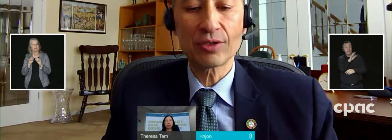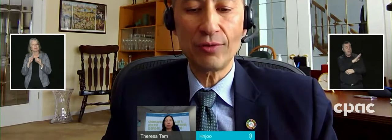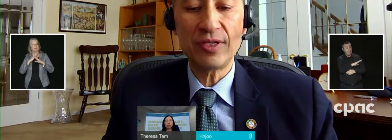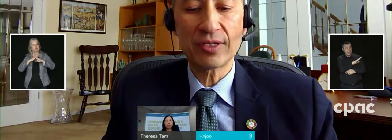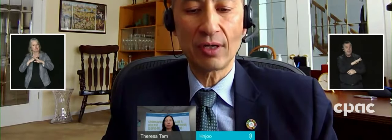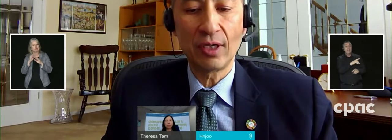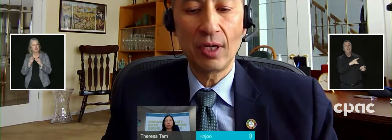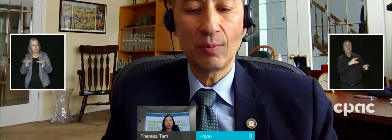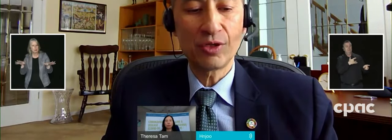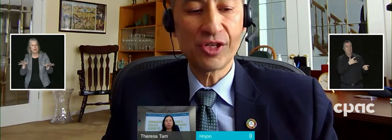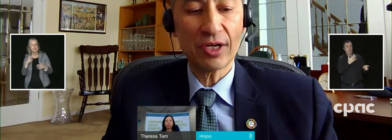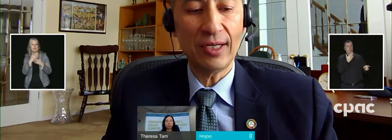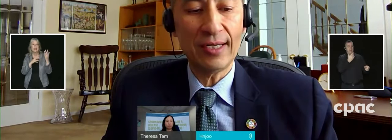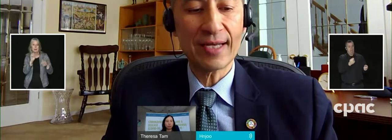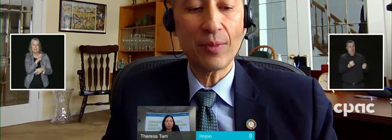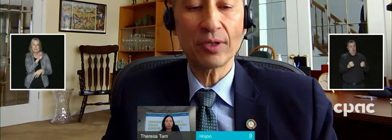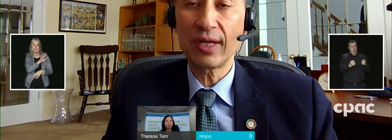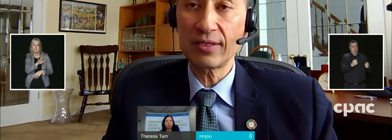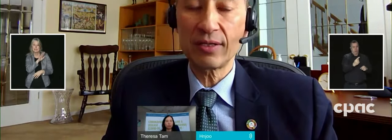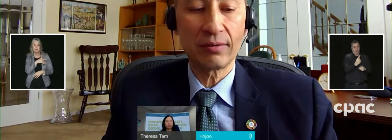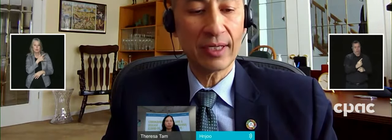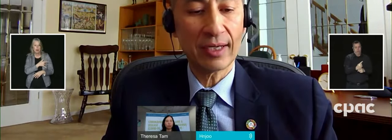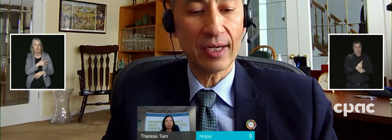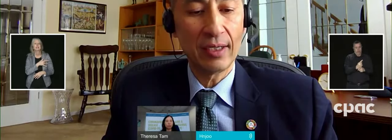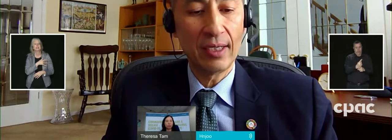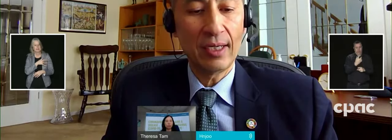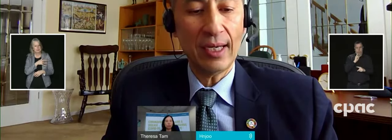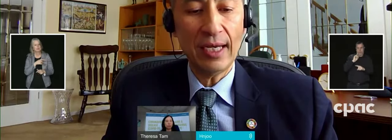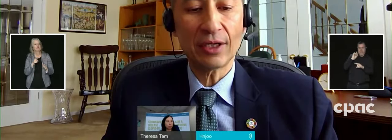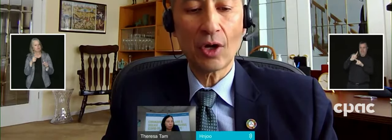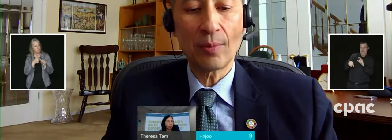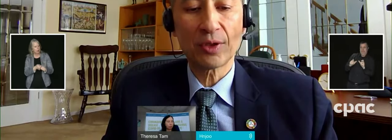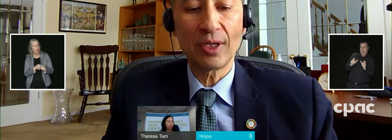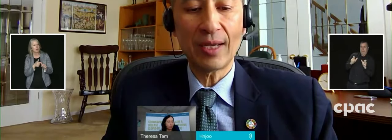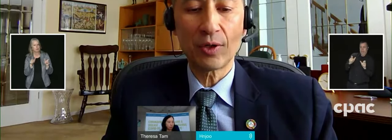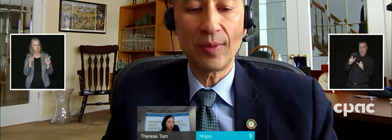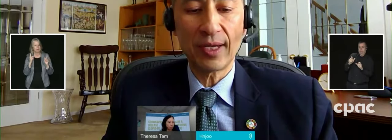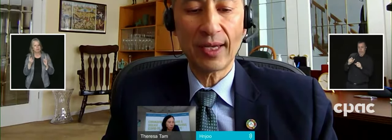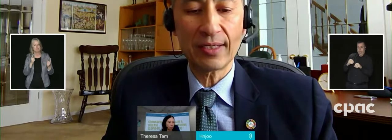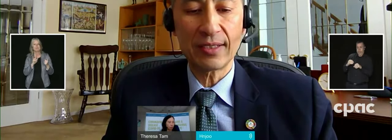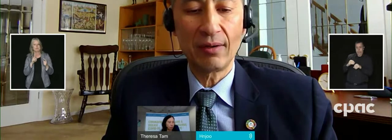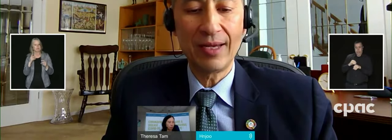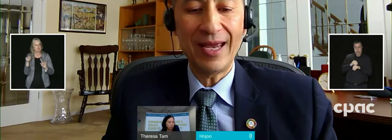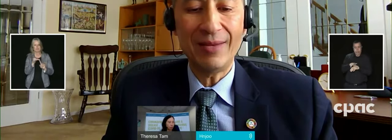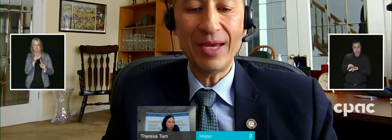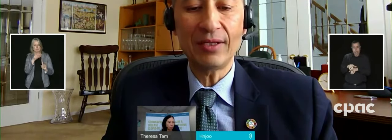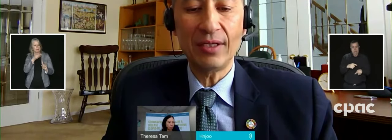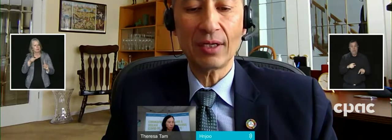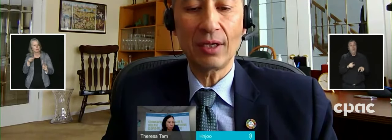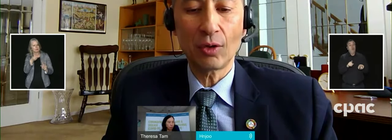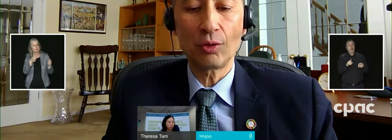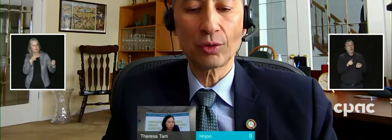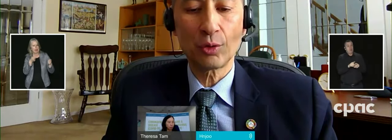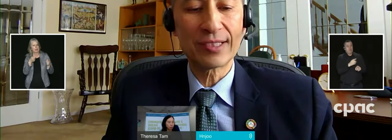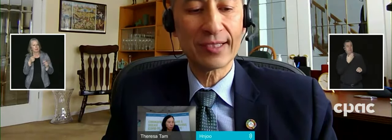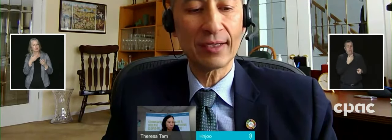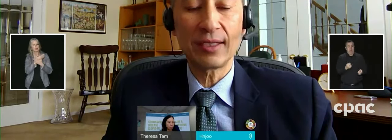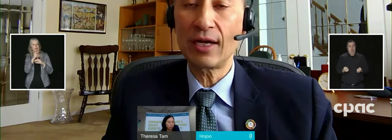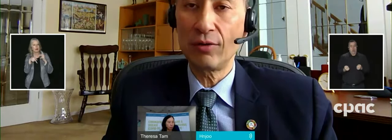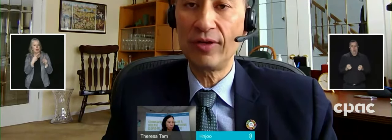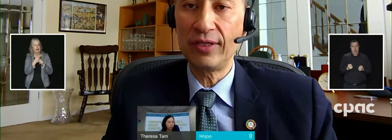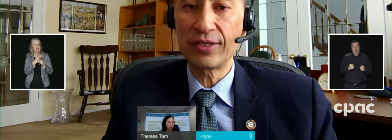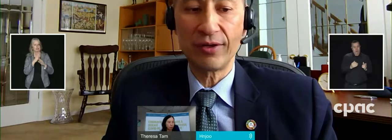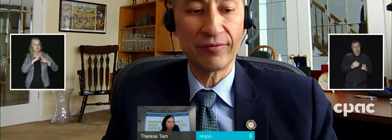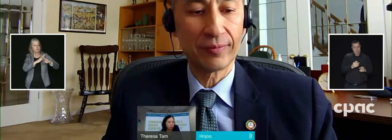des mesures suffisantes pour gérer les importations de cas, interrompre la propagation et maintenir un contrôle strict